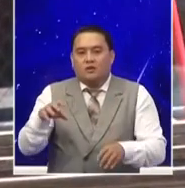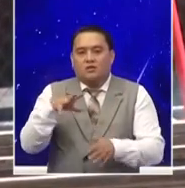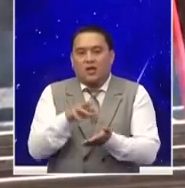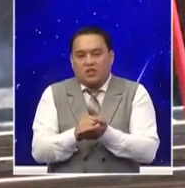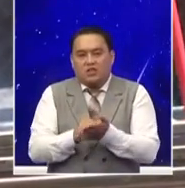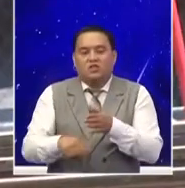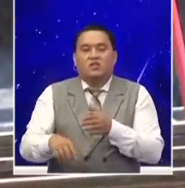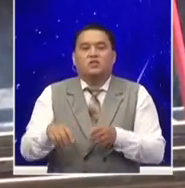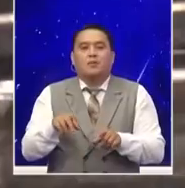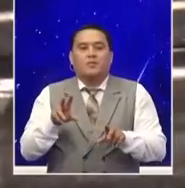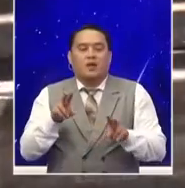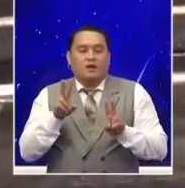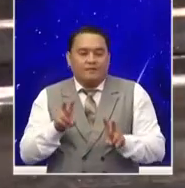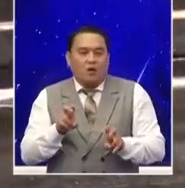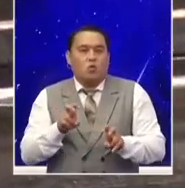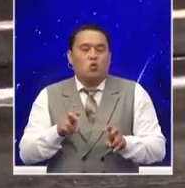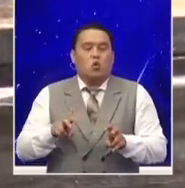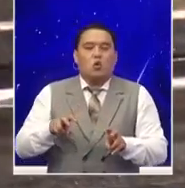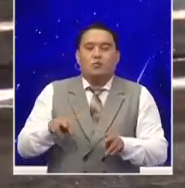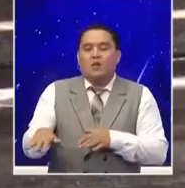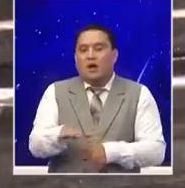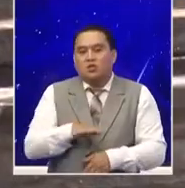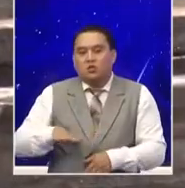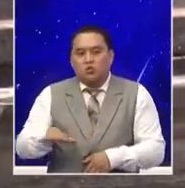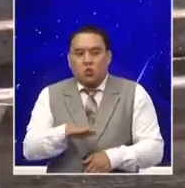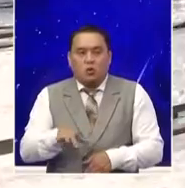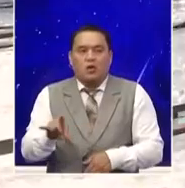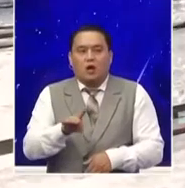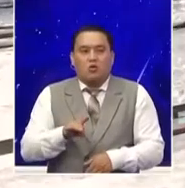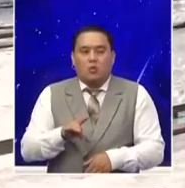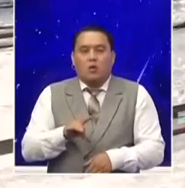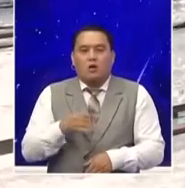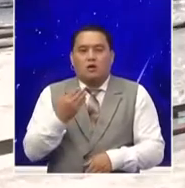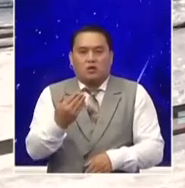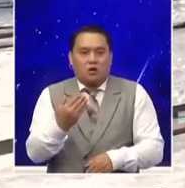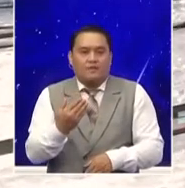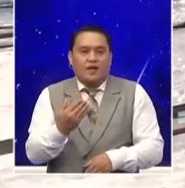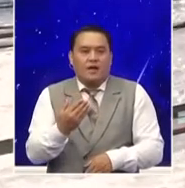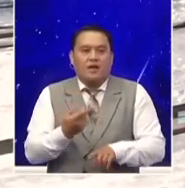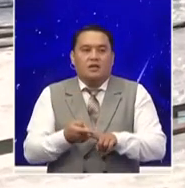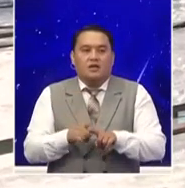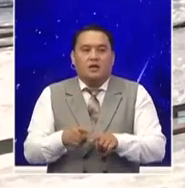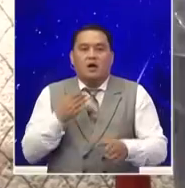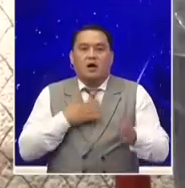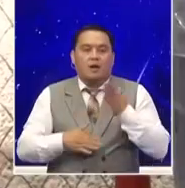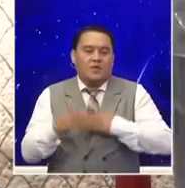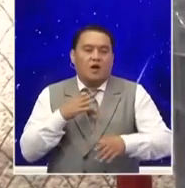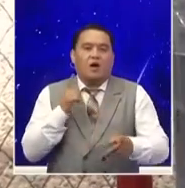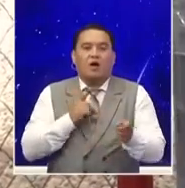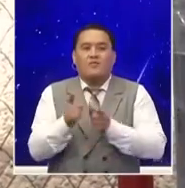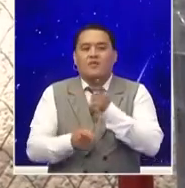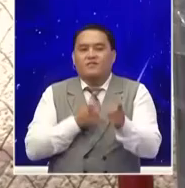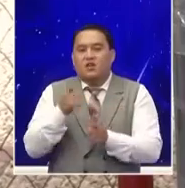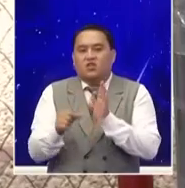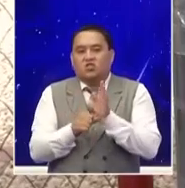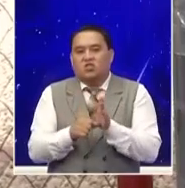карты занятости. В их числе внутридворовые площадки для жителей микрорайонов Бозторгай и Мелиоратор. Это долгожданное обновление. Сразу 6